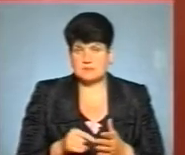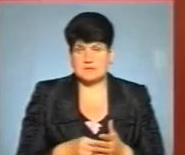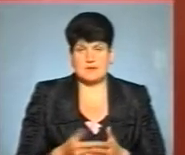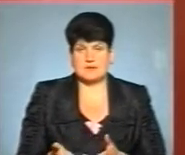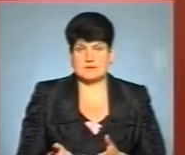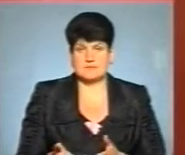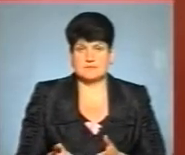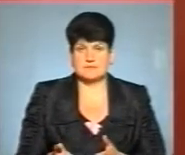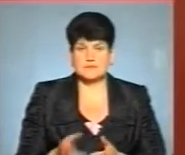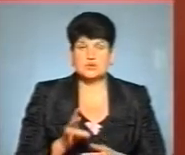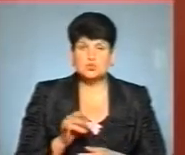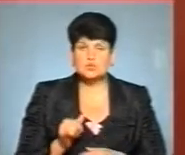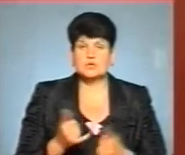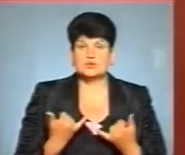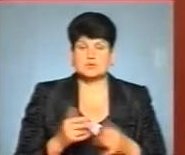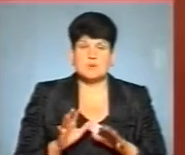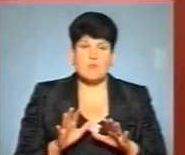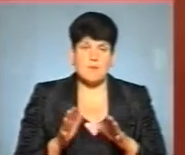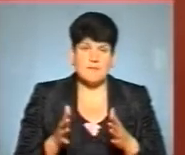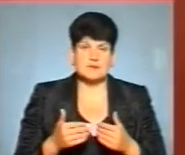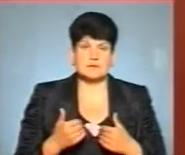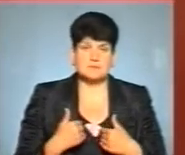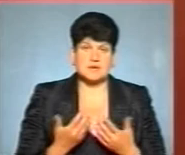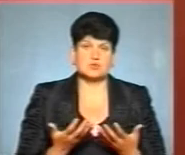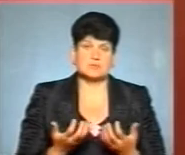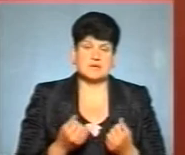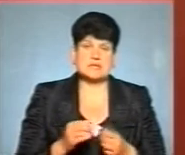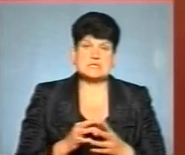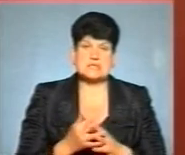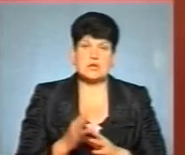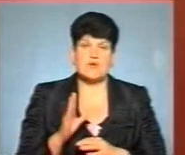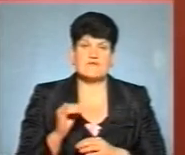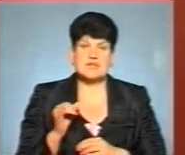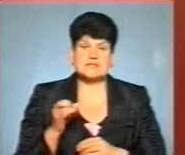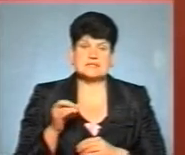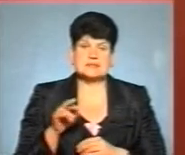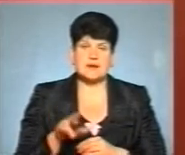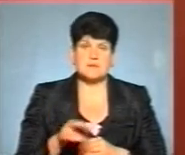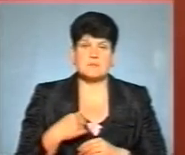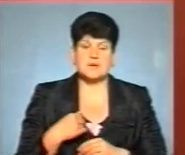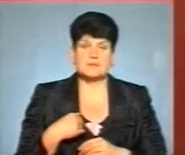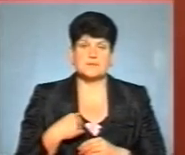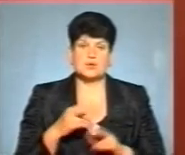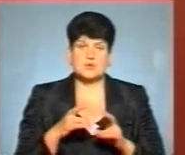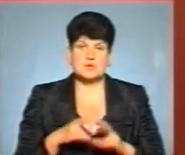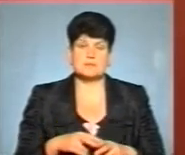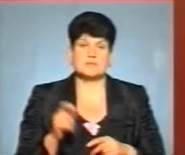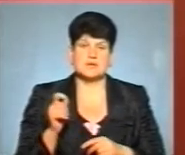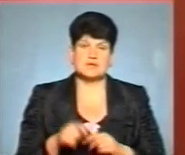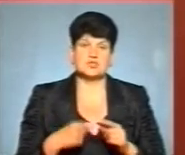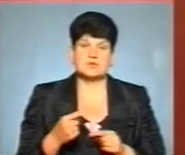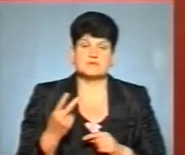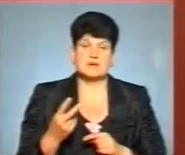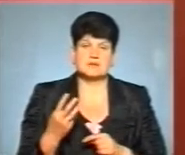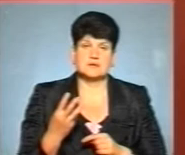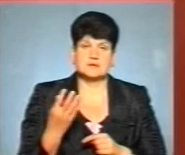питання. Ну, на даний момент ми, наприклад, якщо брати село Вістря, ми розглядаємо так, де ми приїхали зразу ж через 2-3 дні, ми